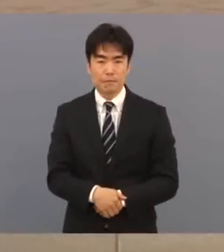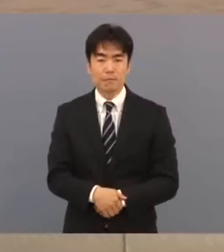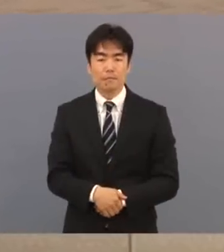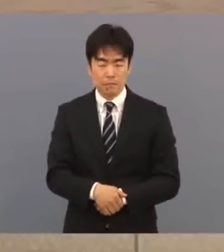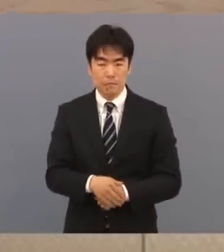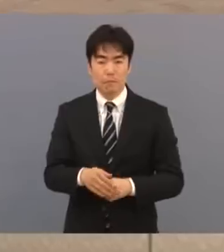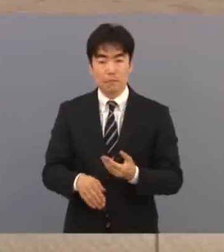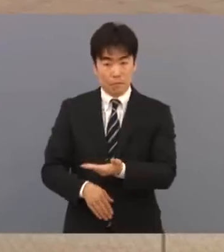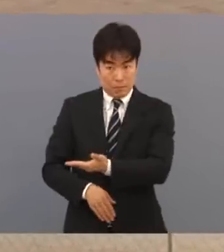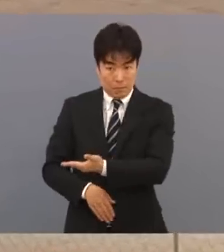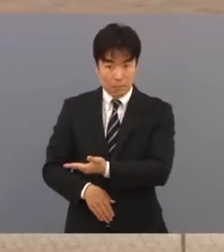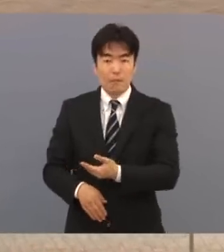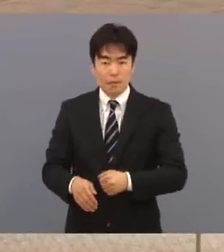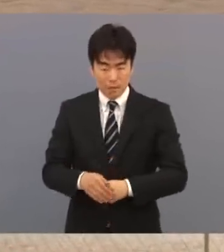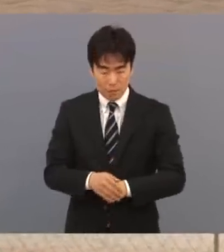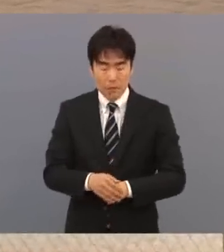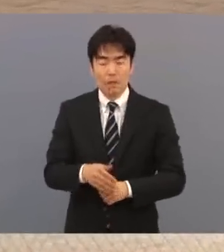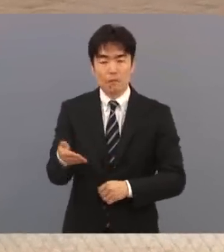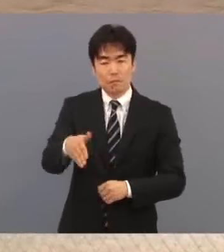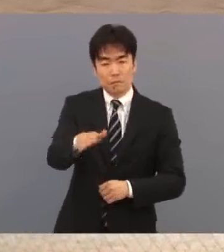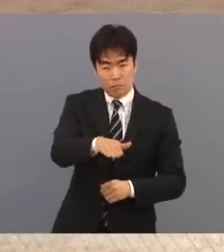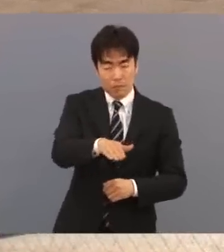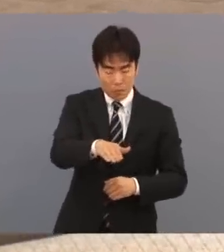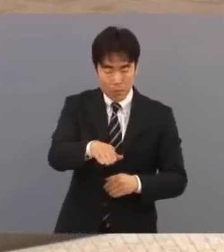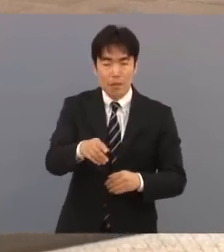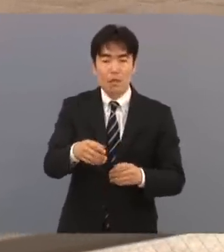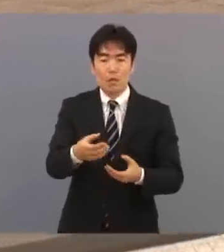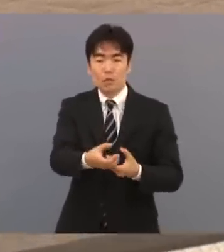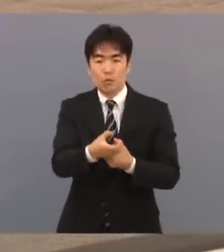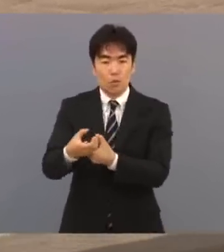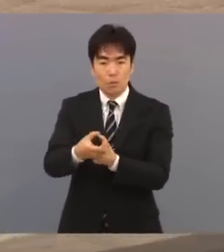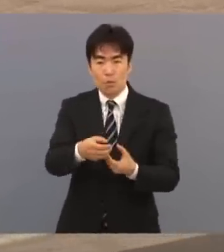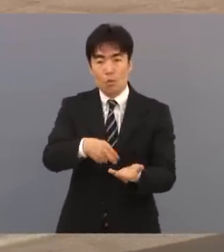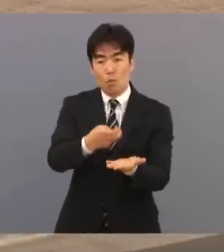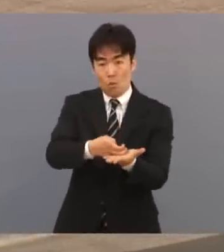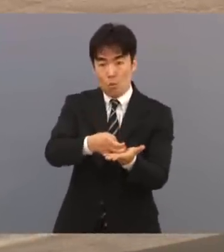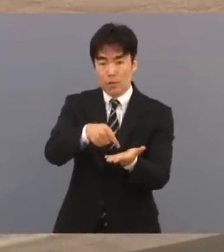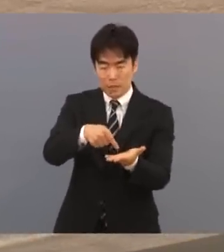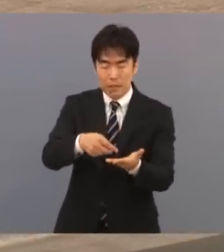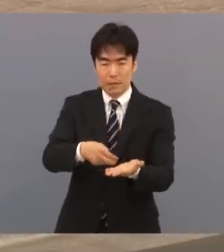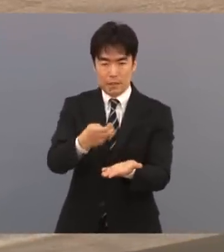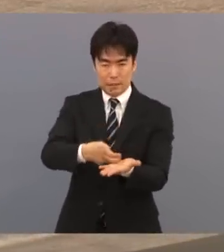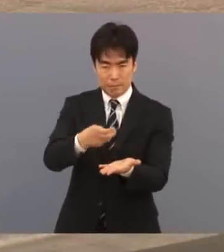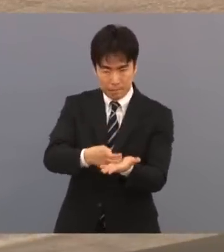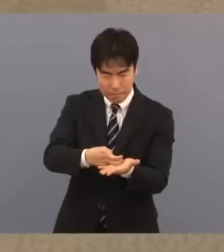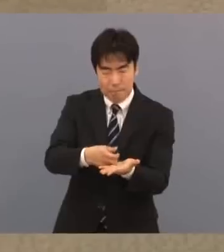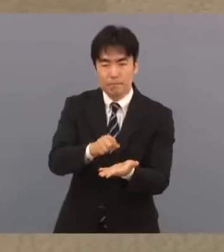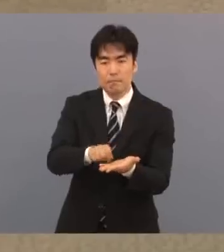住宅用火災警報器の設置は消防法によって義務付けられています。